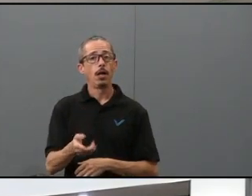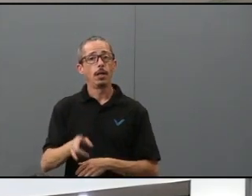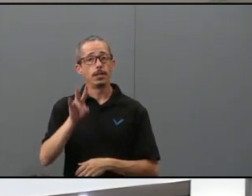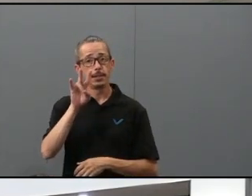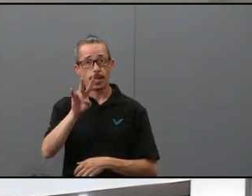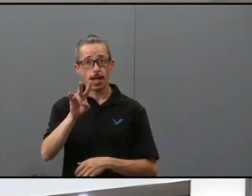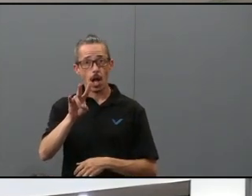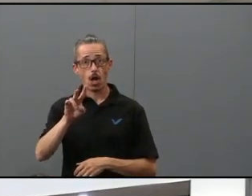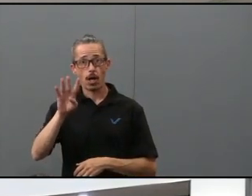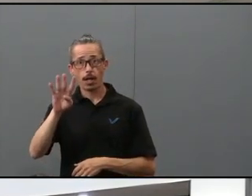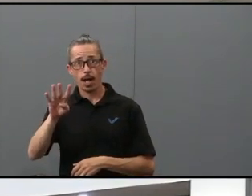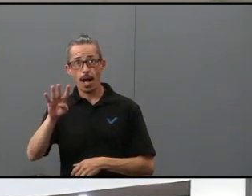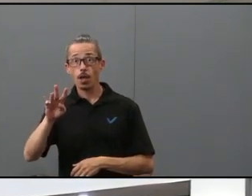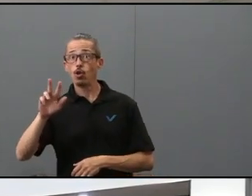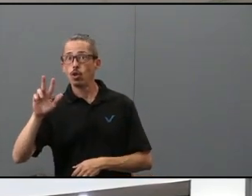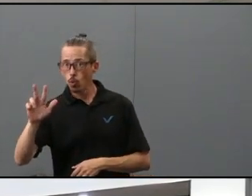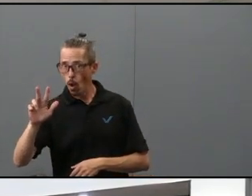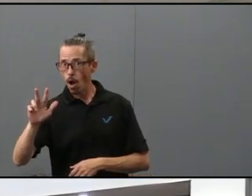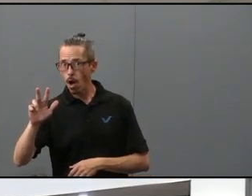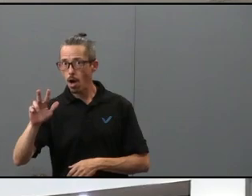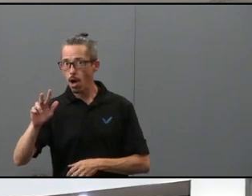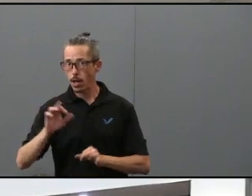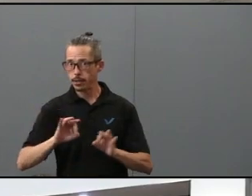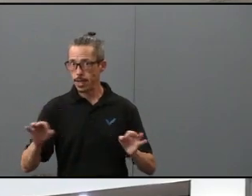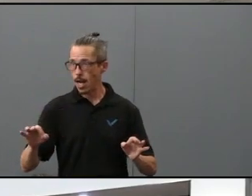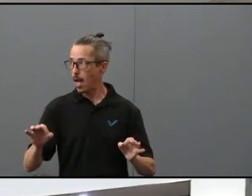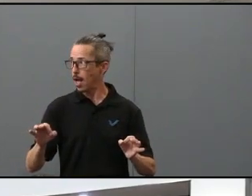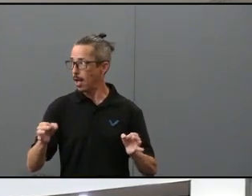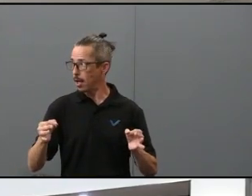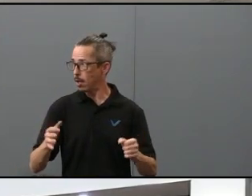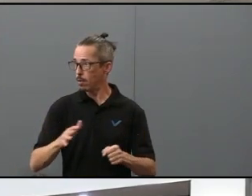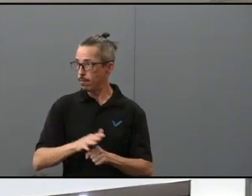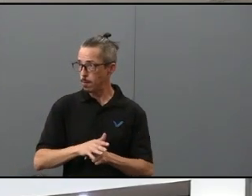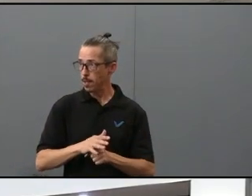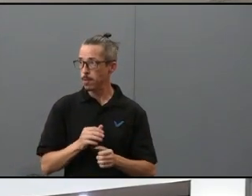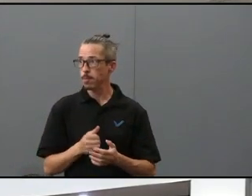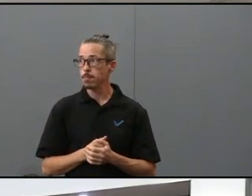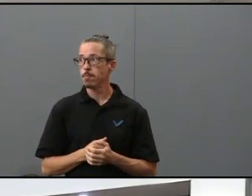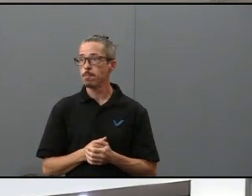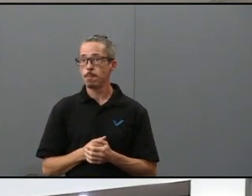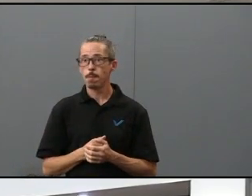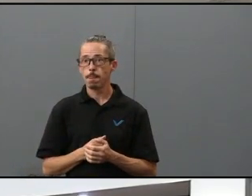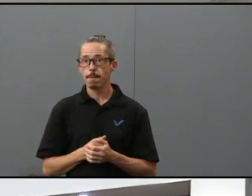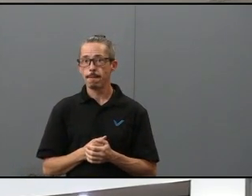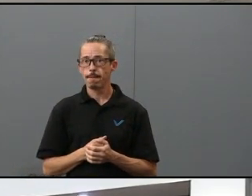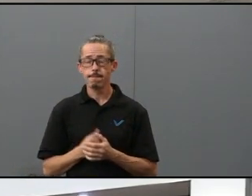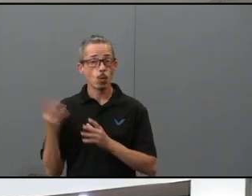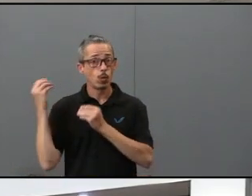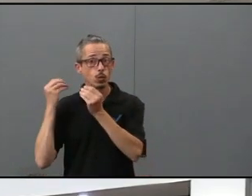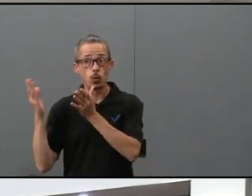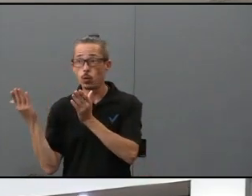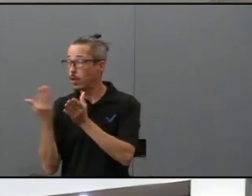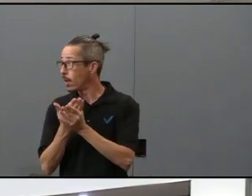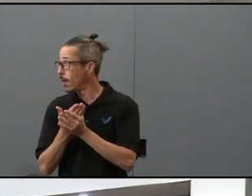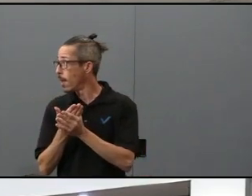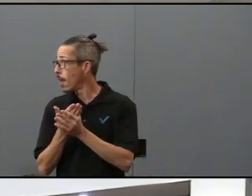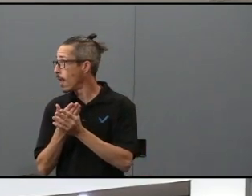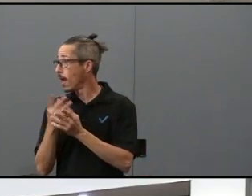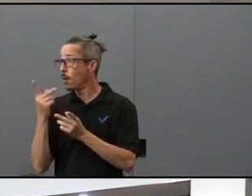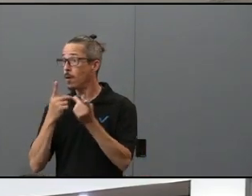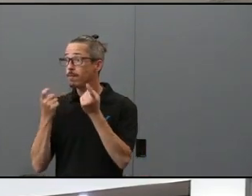19h42 43 excellent très bien le cor est consaté Paron on me dit